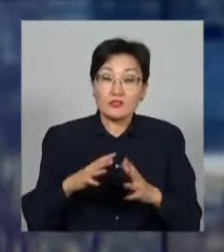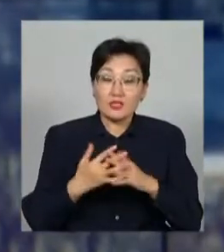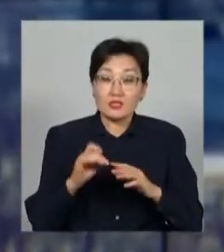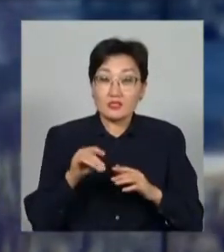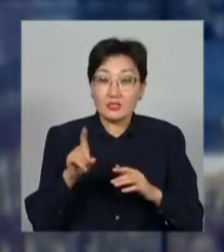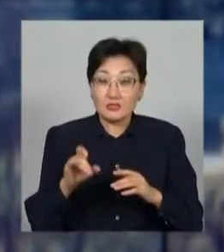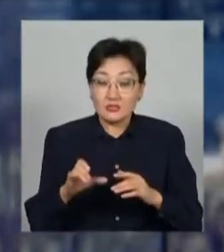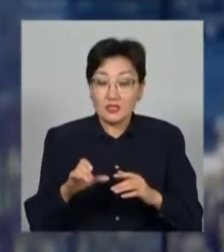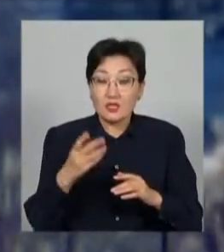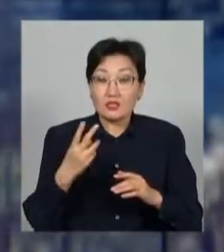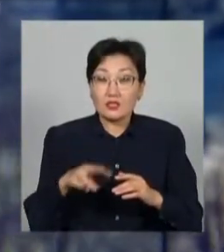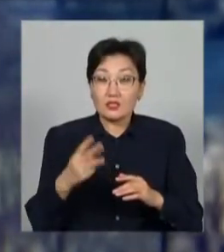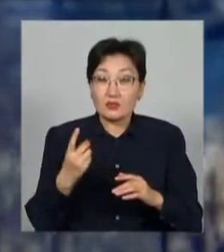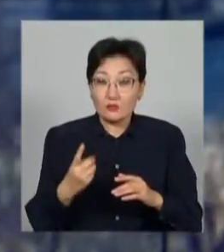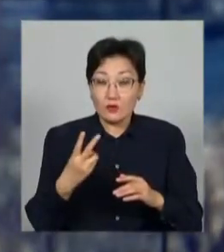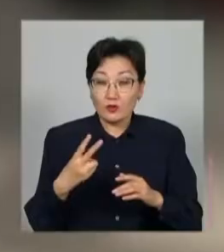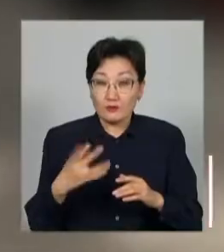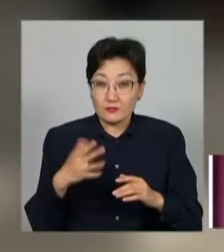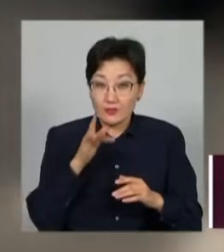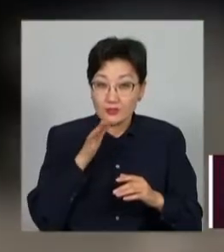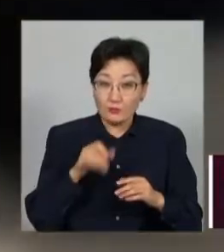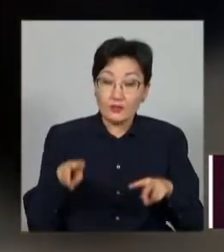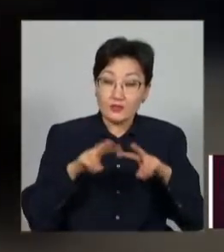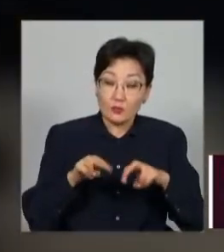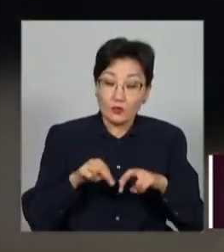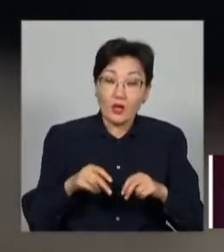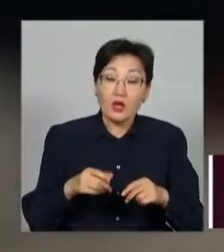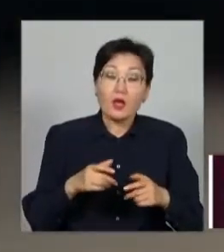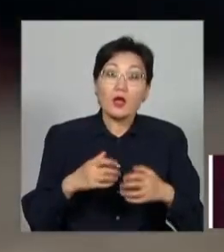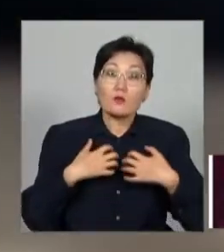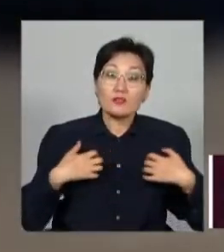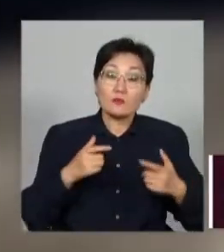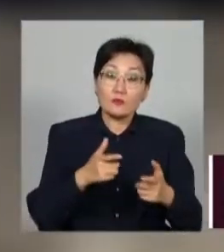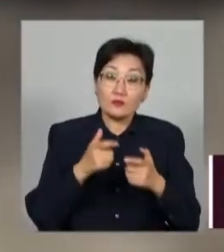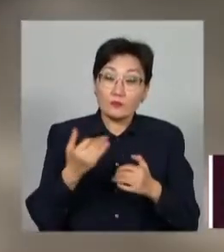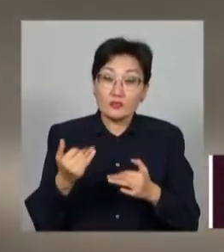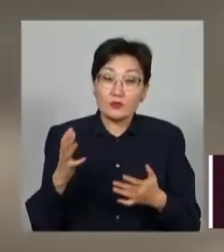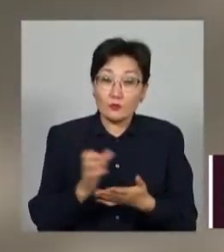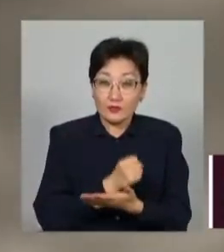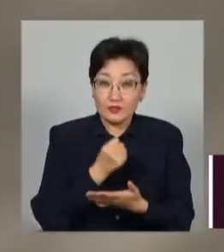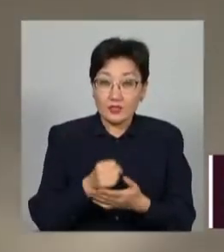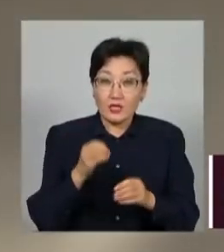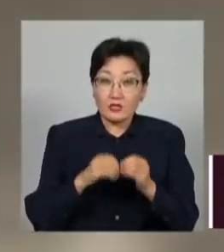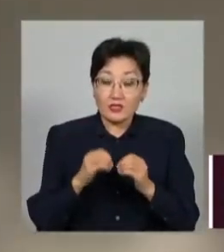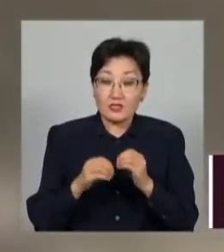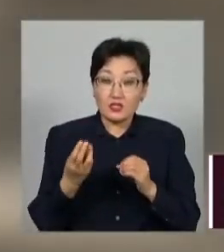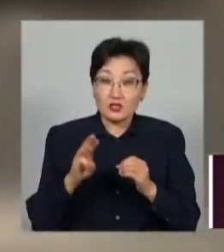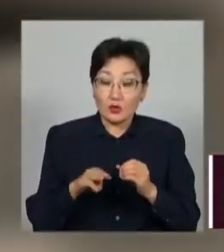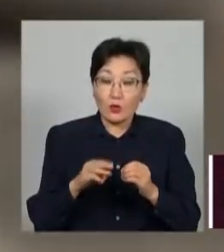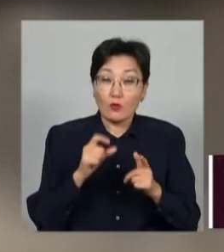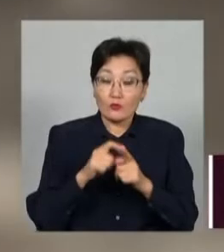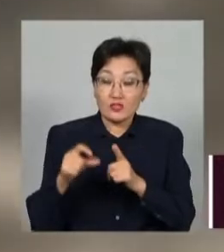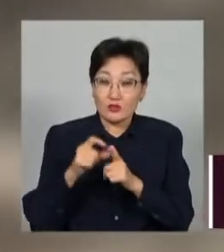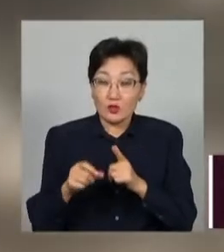Сагыз 32 и 25 лет. В ходе осмотра, помимо охотничьего оружия, у них обнаружили 10 штук пороха